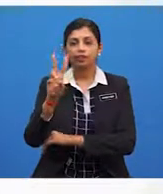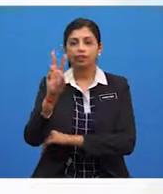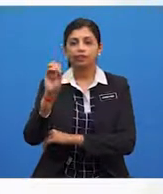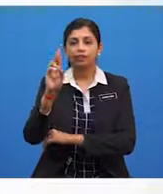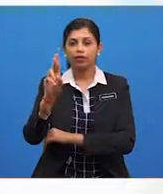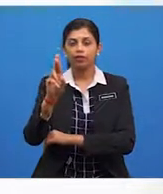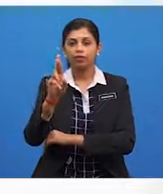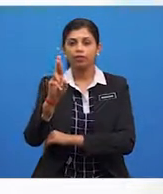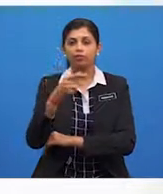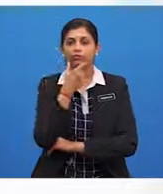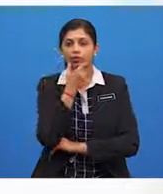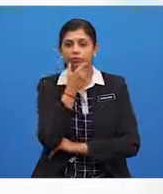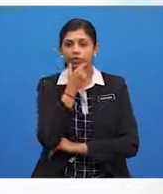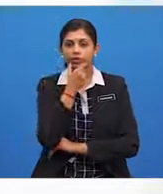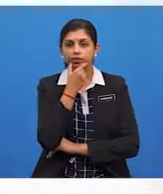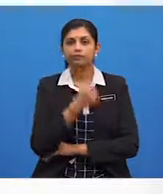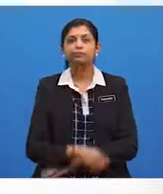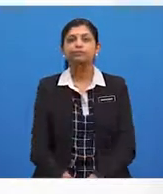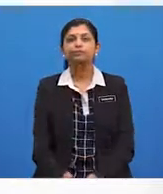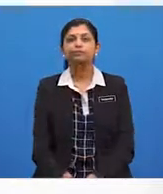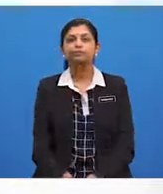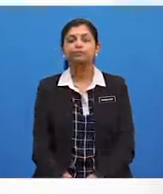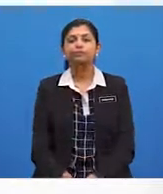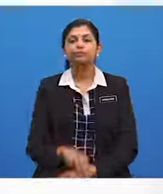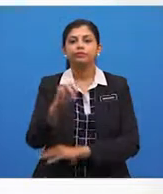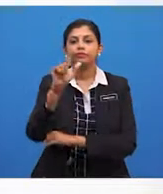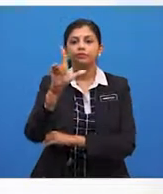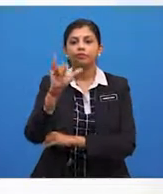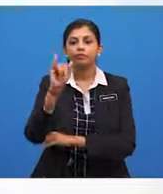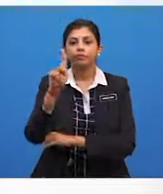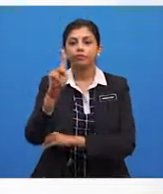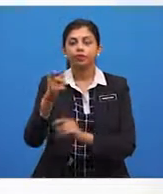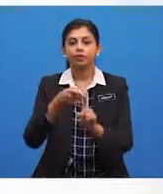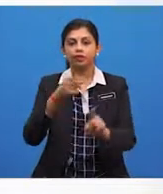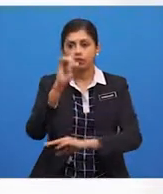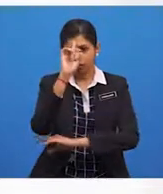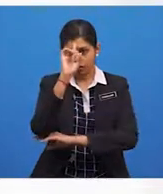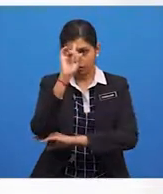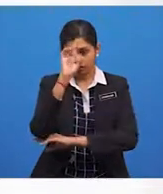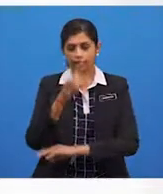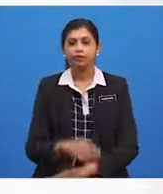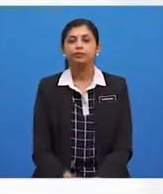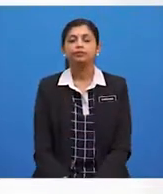dari Australia, Tuan B. Malik dari India dan Hakim A. Hamid dari Pakistan.